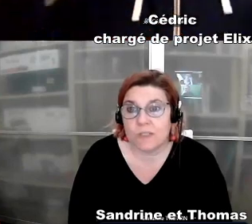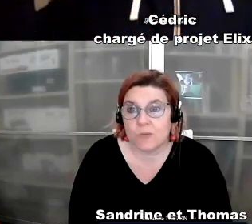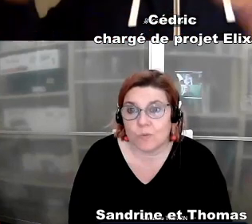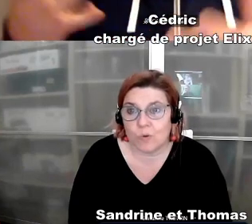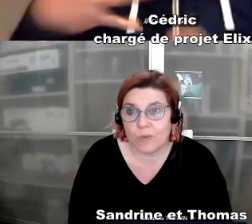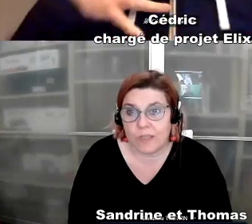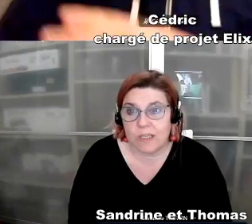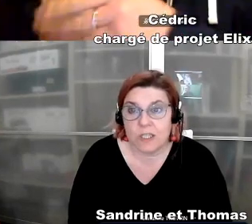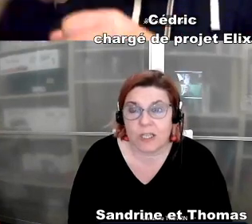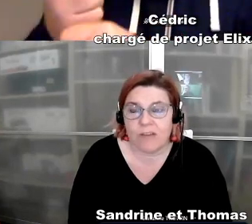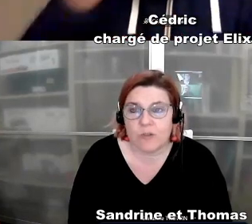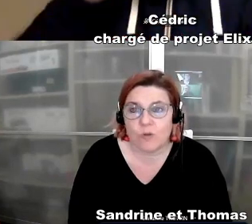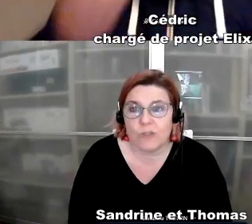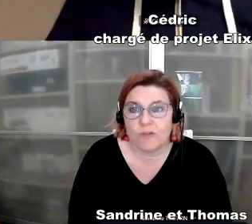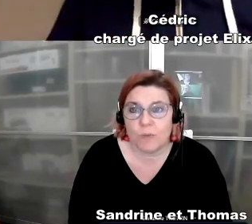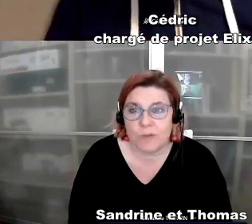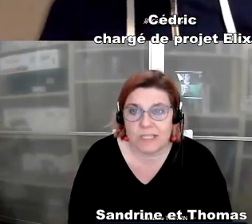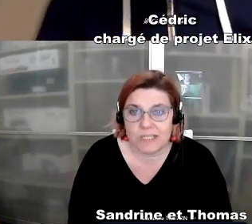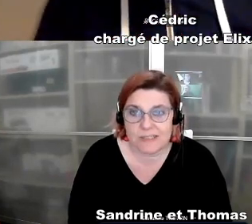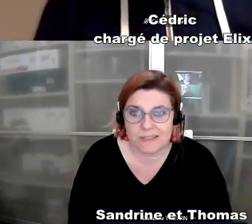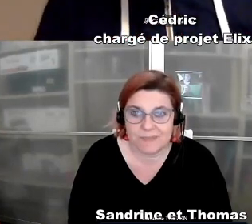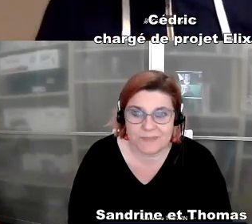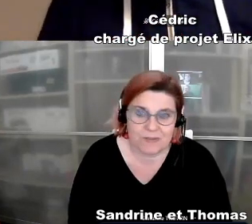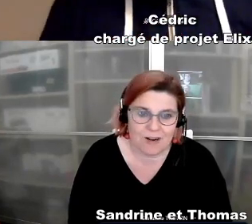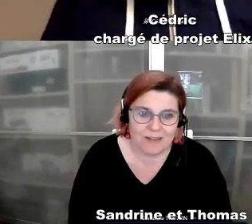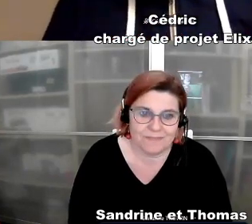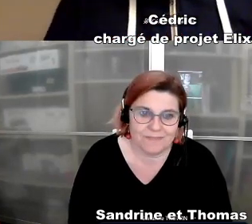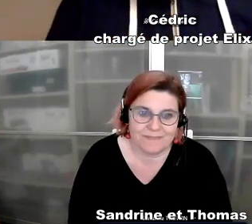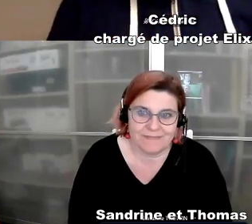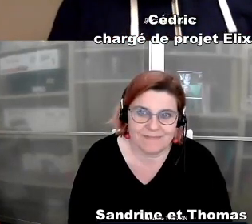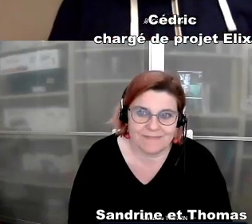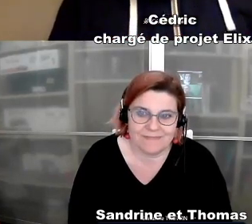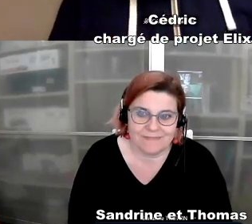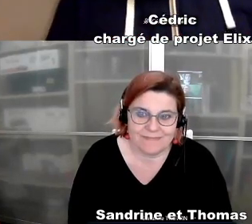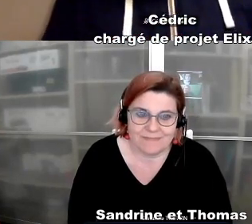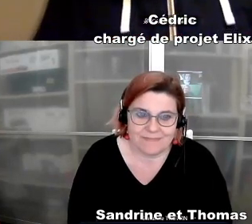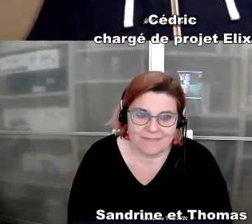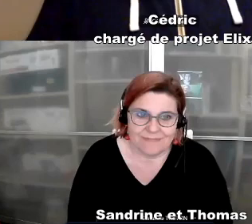vidéos qui sont tournées et je travaille sur le développement d'Elix. Voilà.